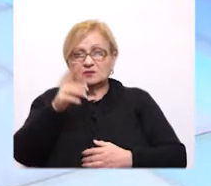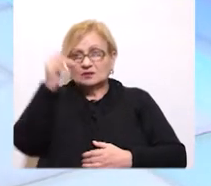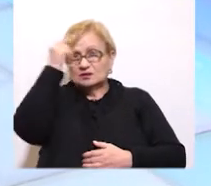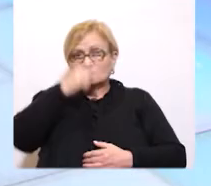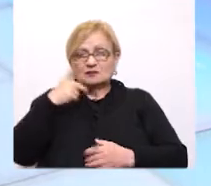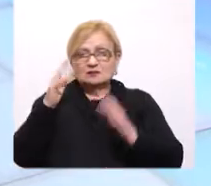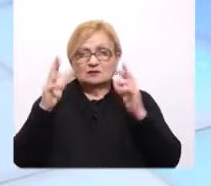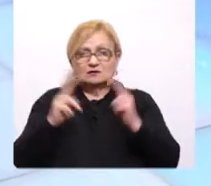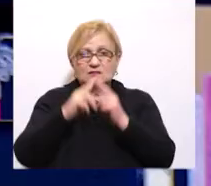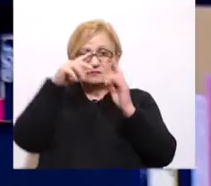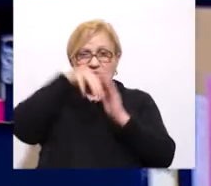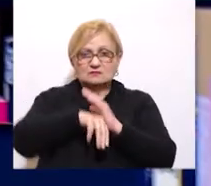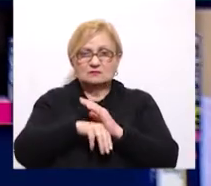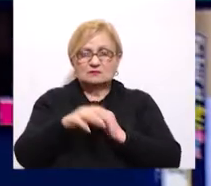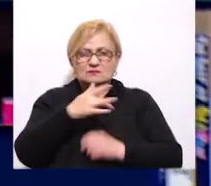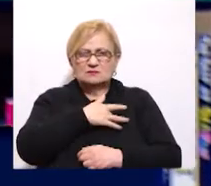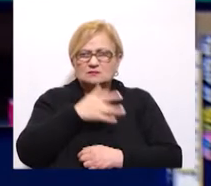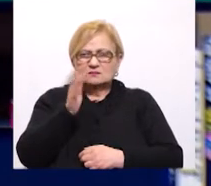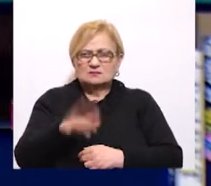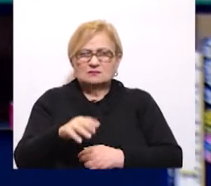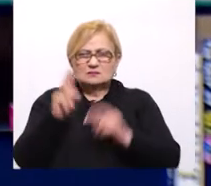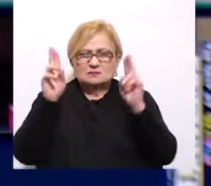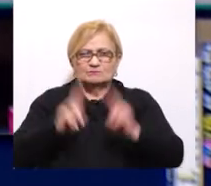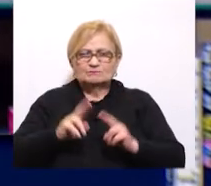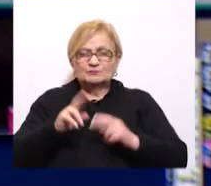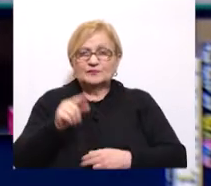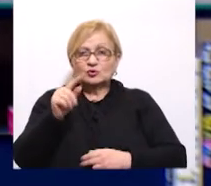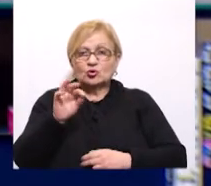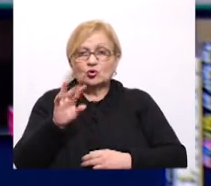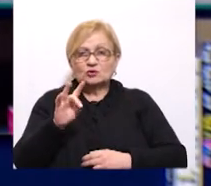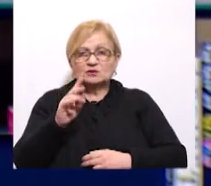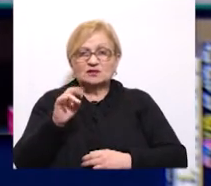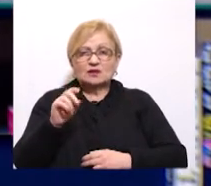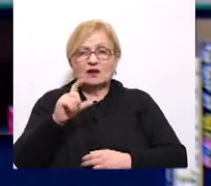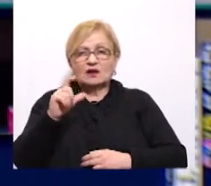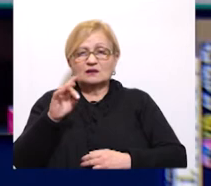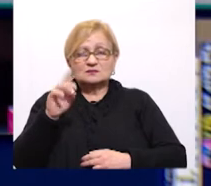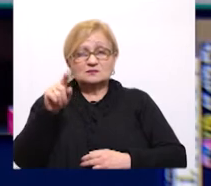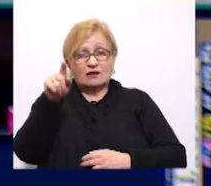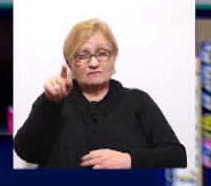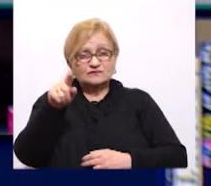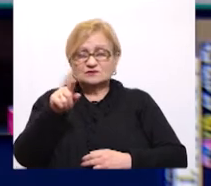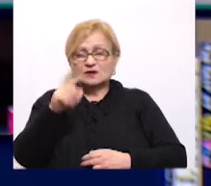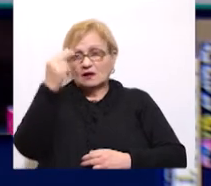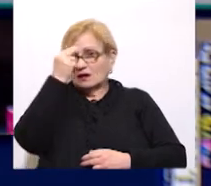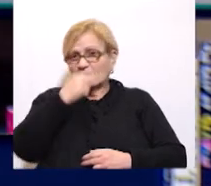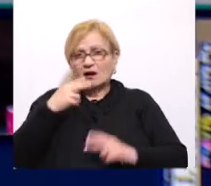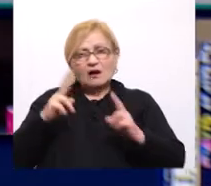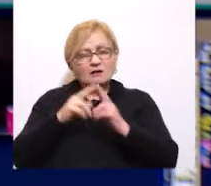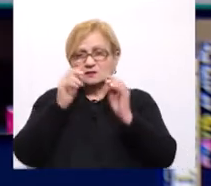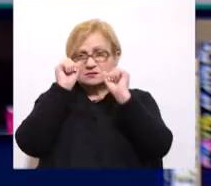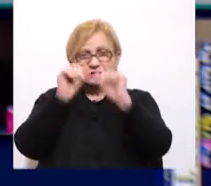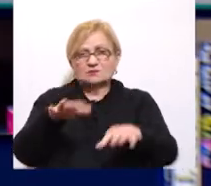საეკლესიო კრებების მკაცრად დადგენილი წესით თორნიკე ერისთავს ეკრძალება მონასტრის მიტოვება და